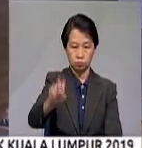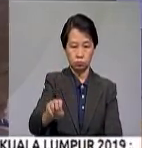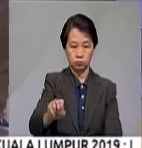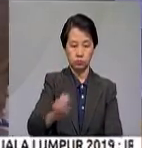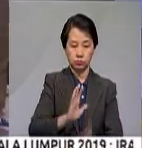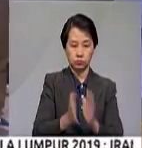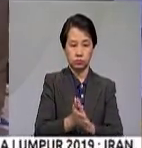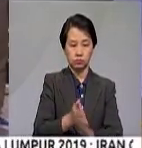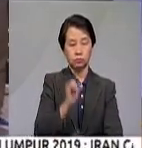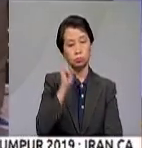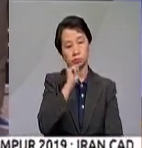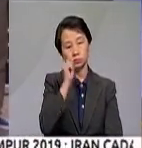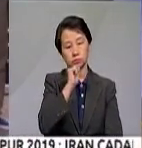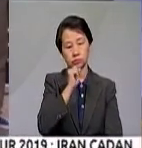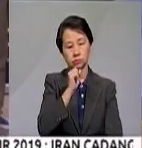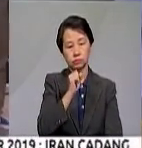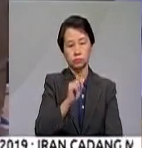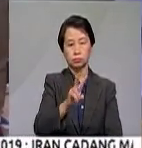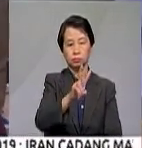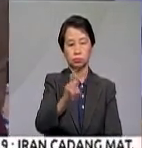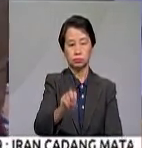So konsep dia adalah